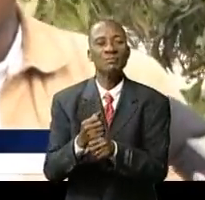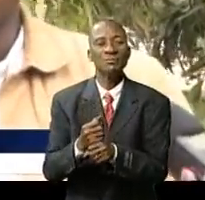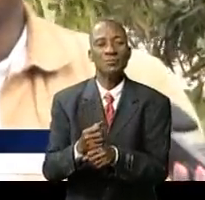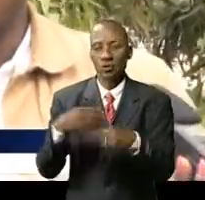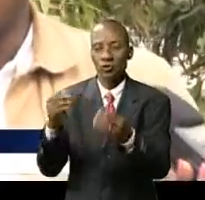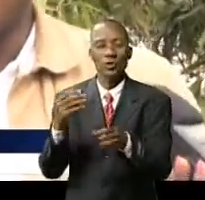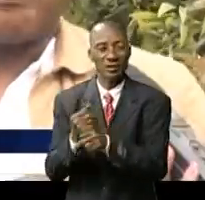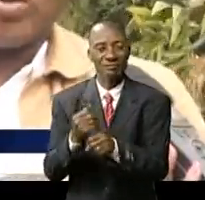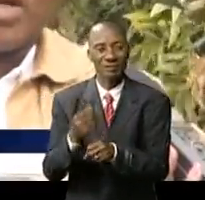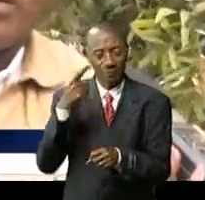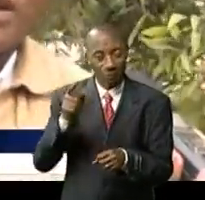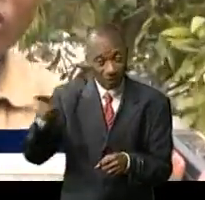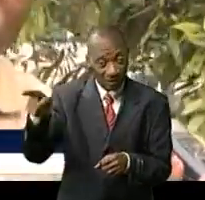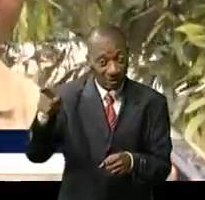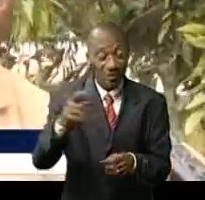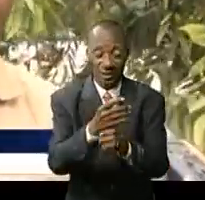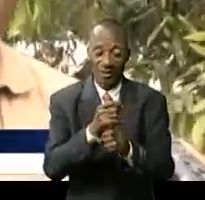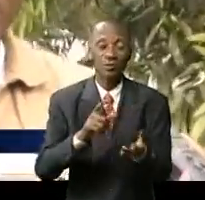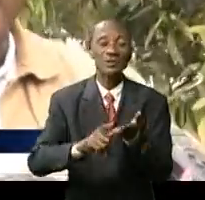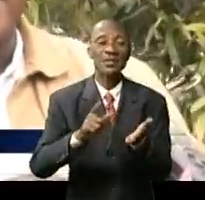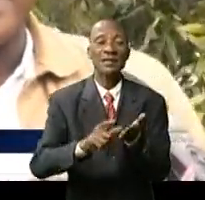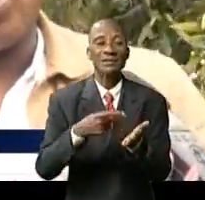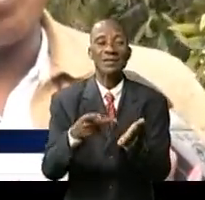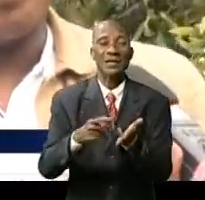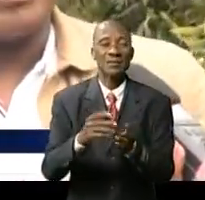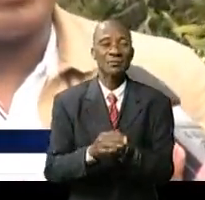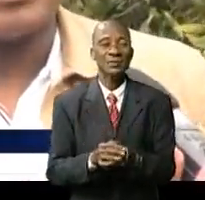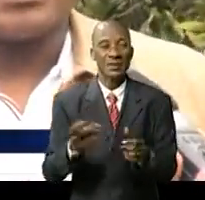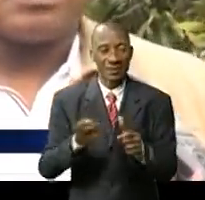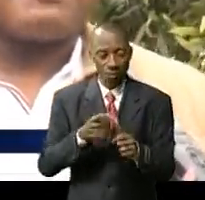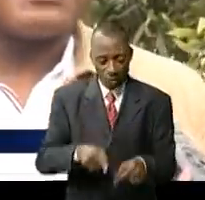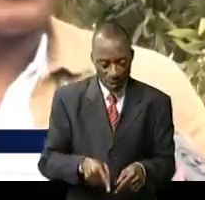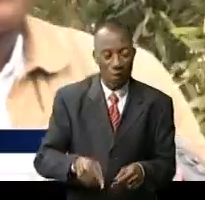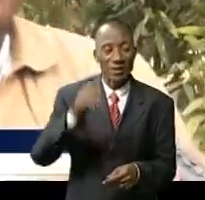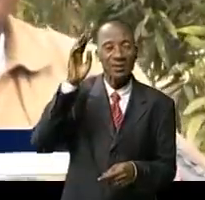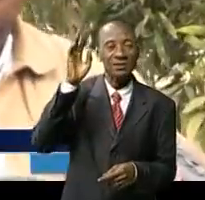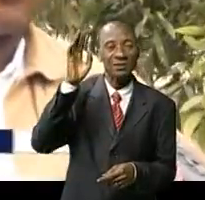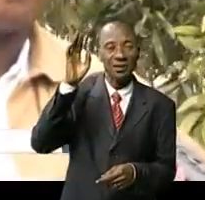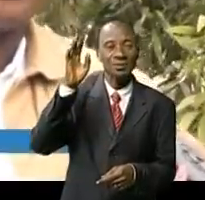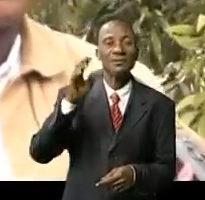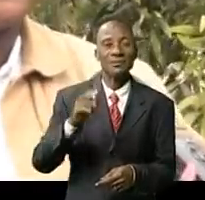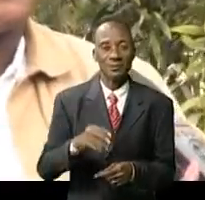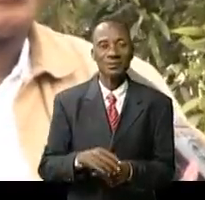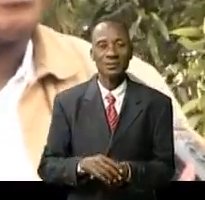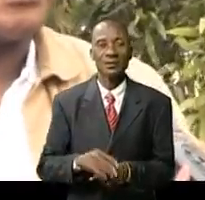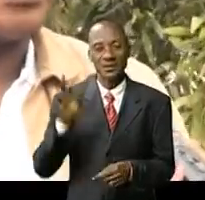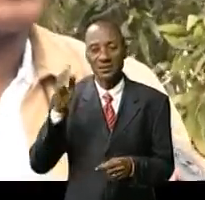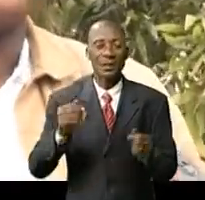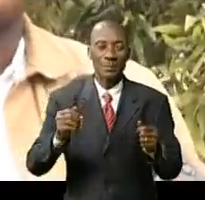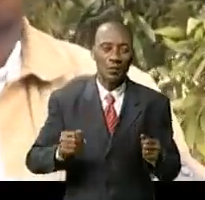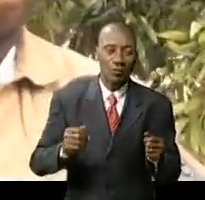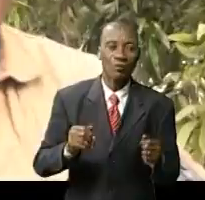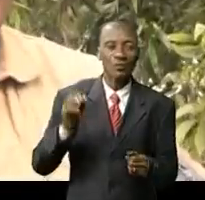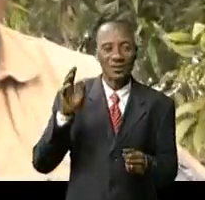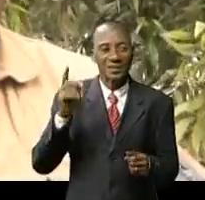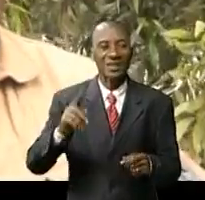les récupérer pour une vie normale. Particulièrement la commune de Kinshasa qui était la commune pilote, mais avec des incidences sur Barumbu, Kinshasa ainsi que